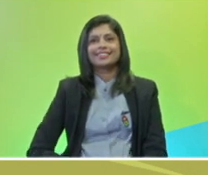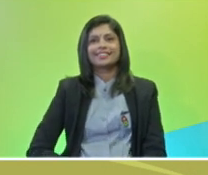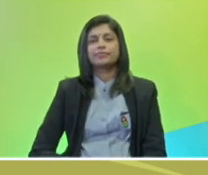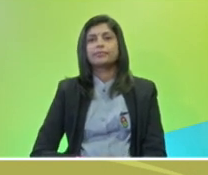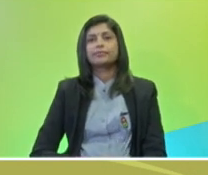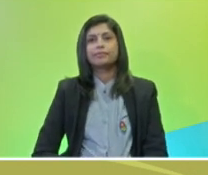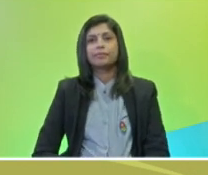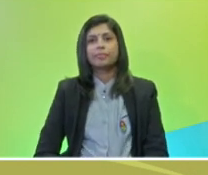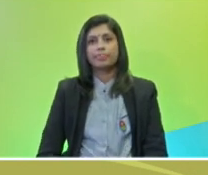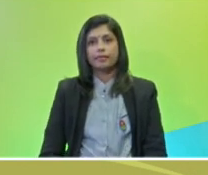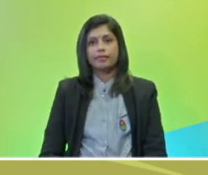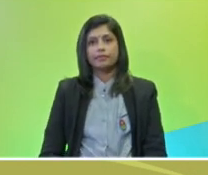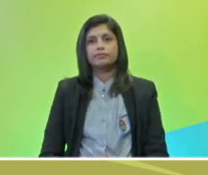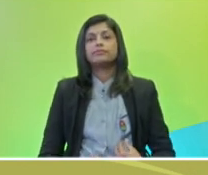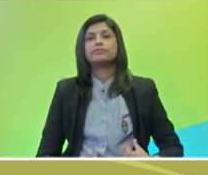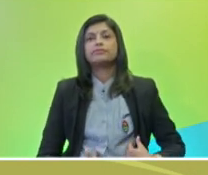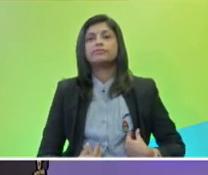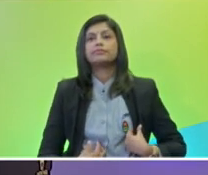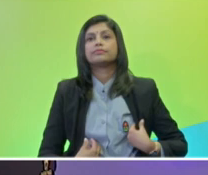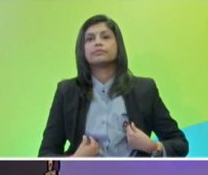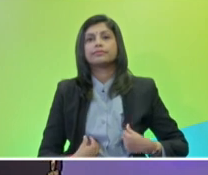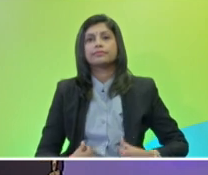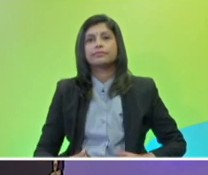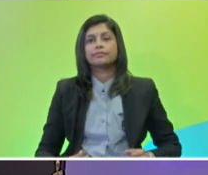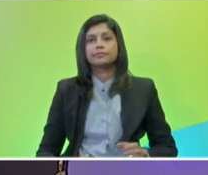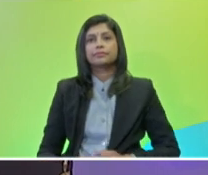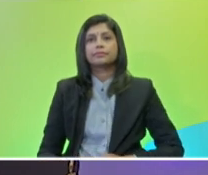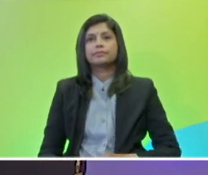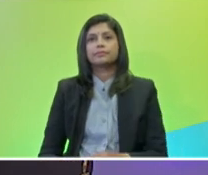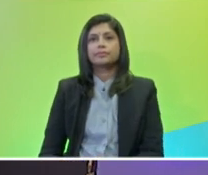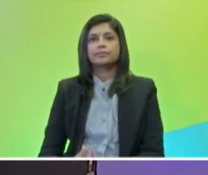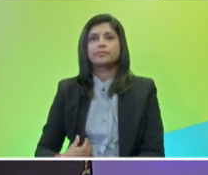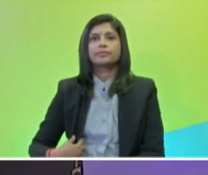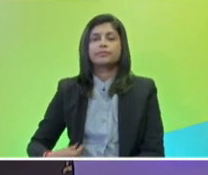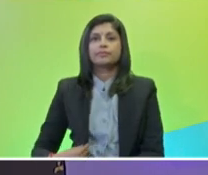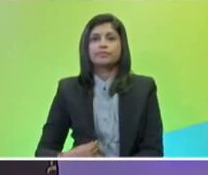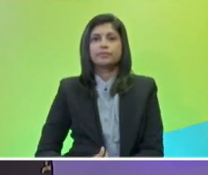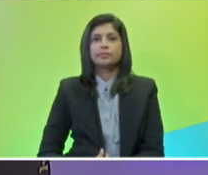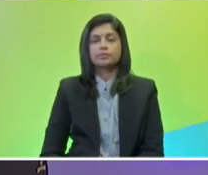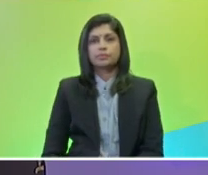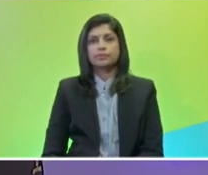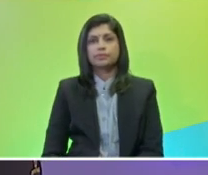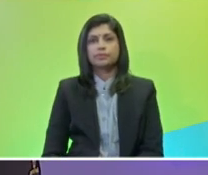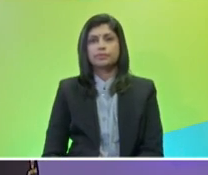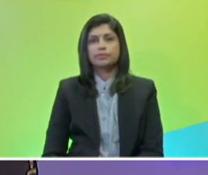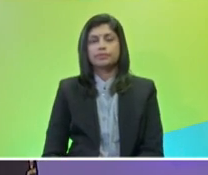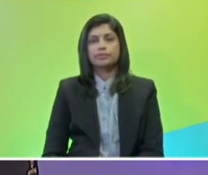mencapai tahap penguasaan yang dikehendaki Oke baik oke kalau kita tengok ini